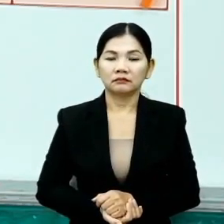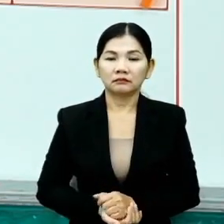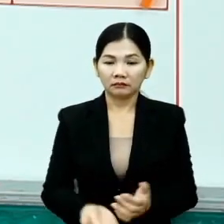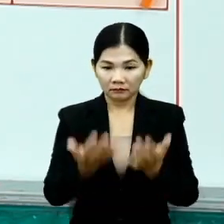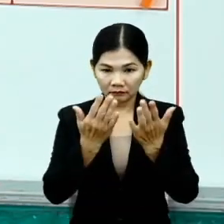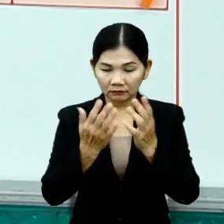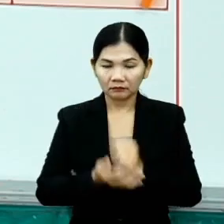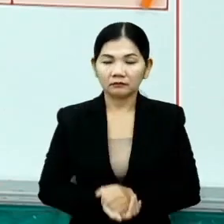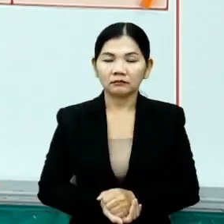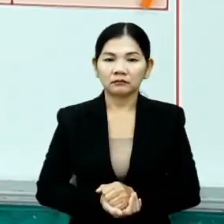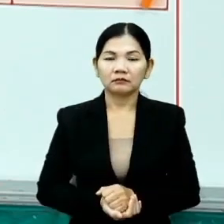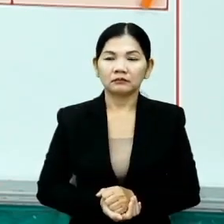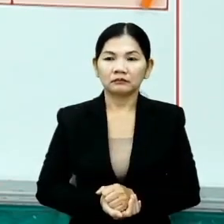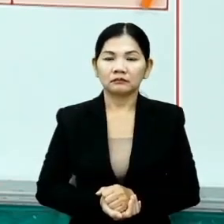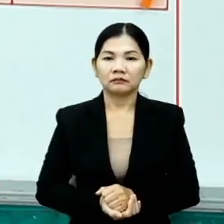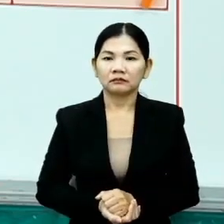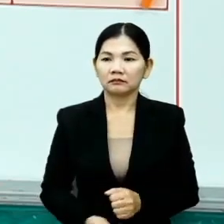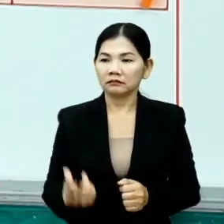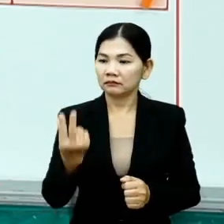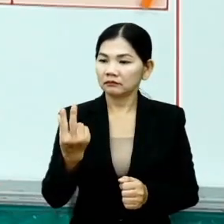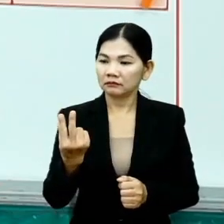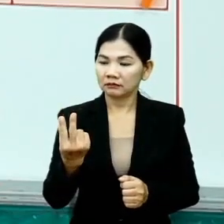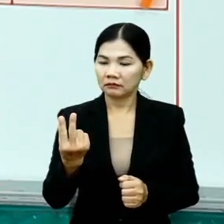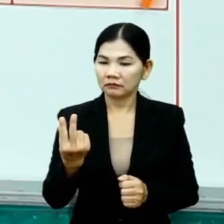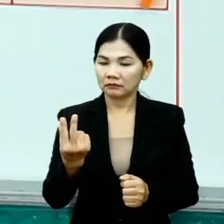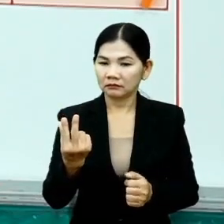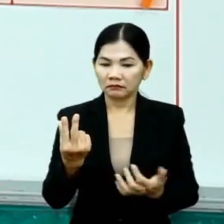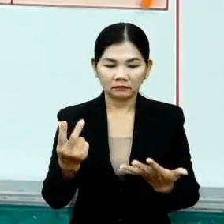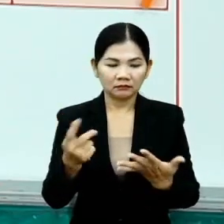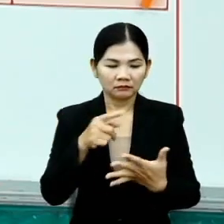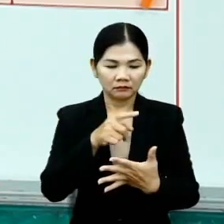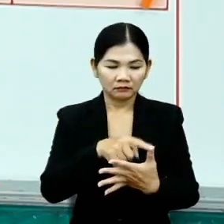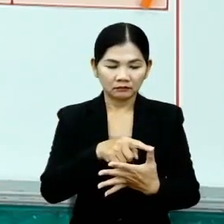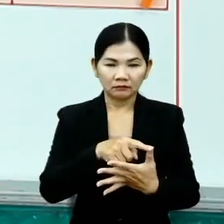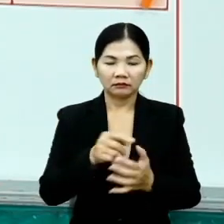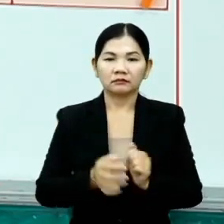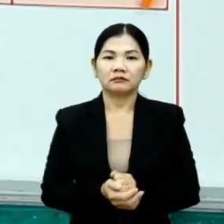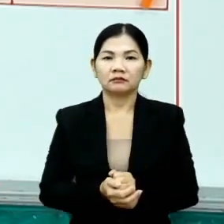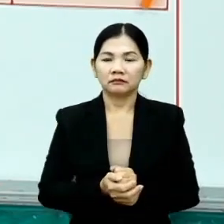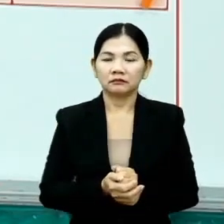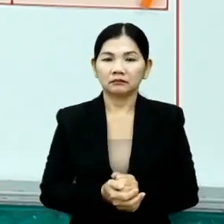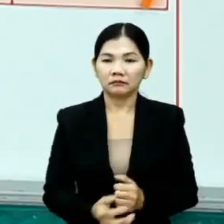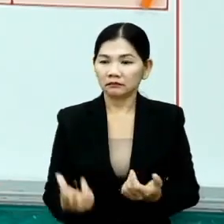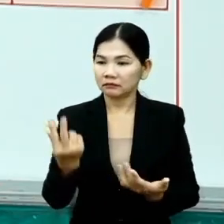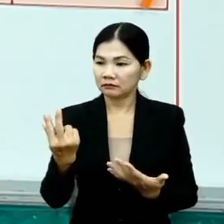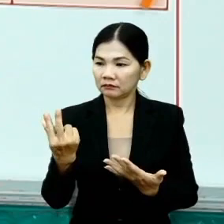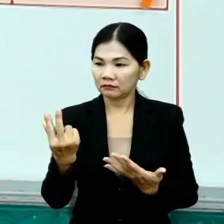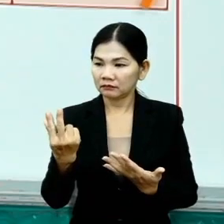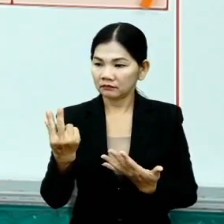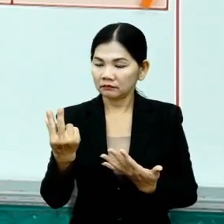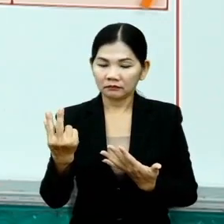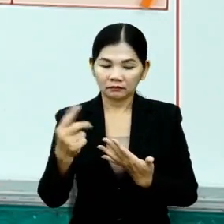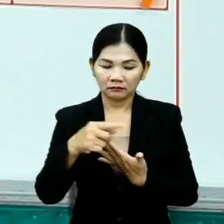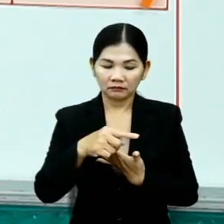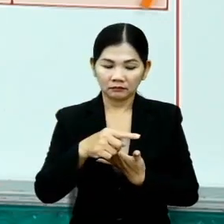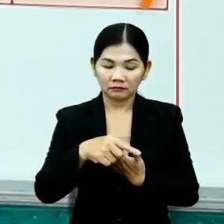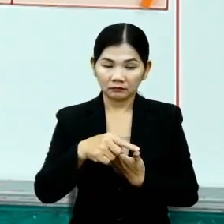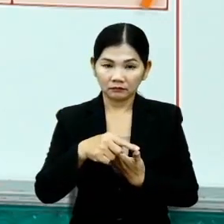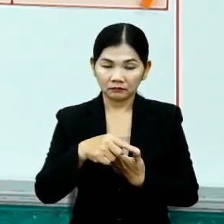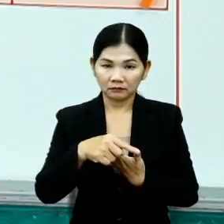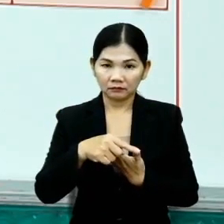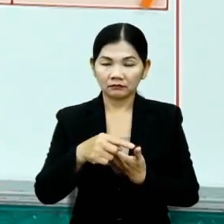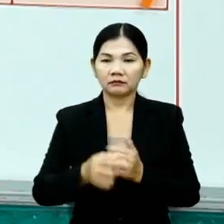tiếng toán thó ó thỏ thó